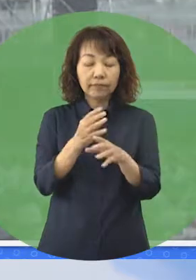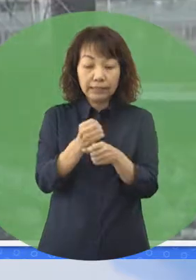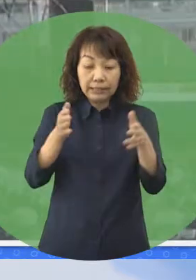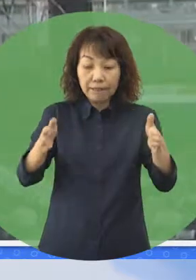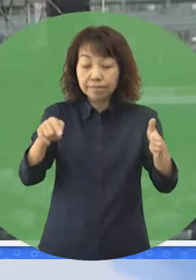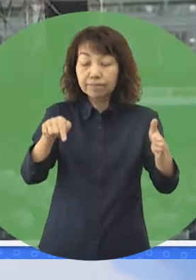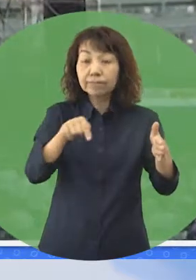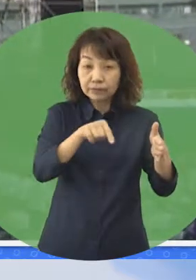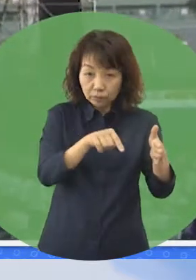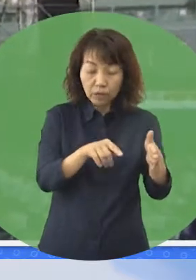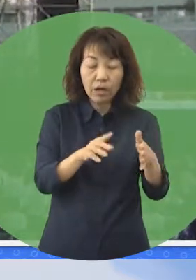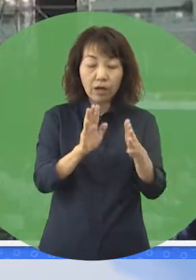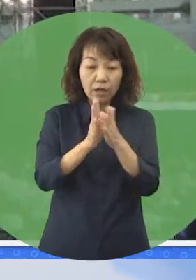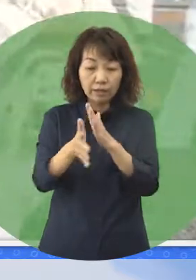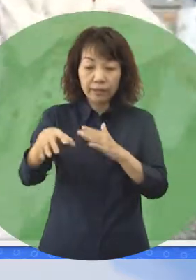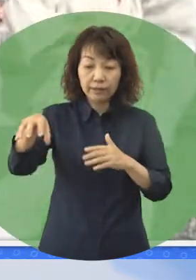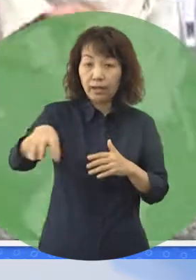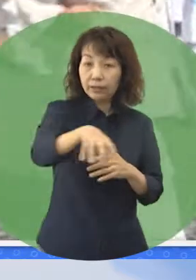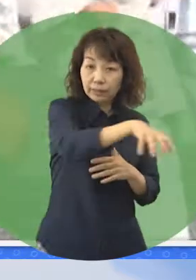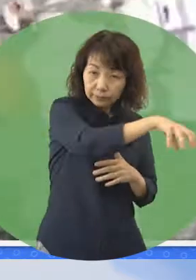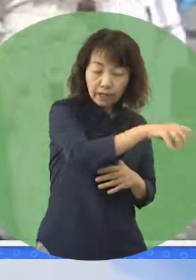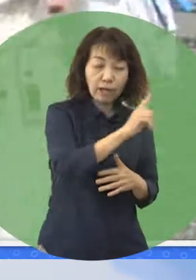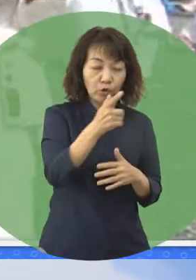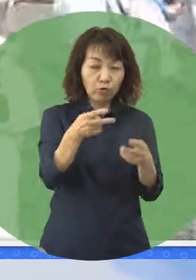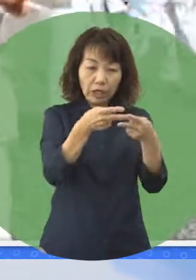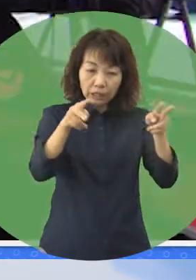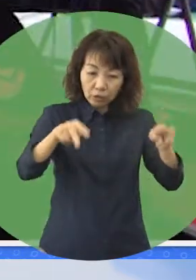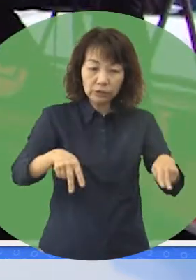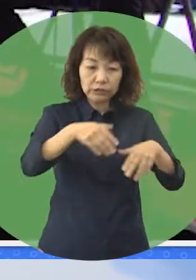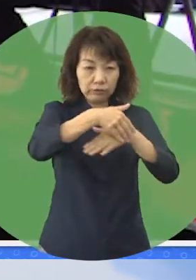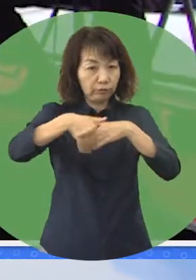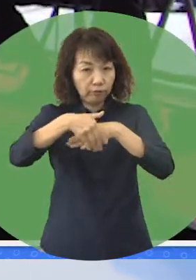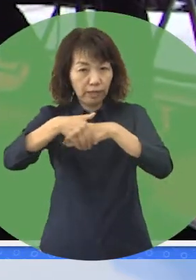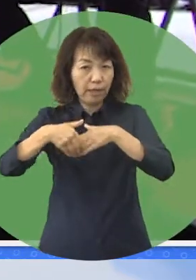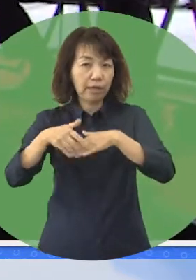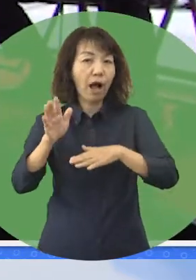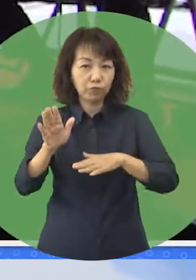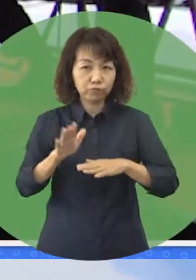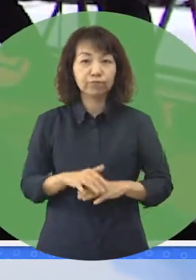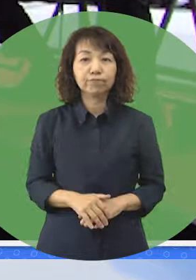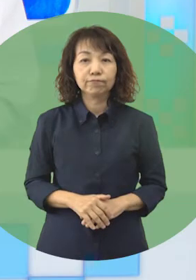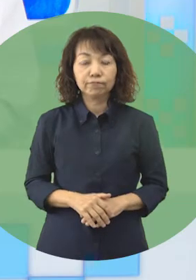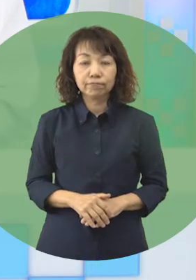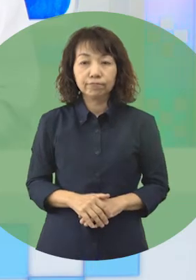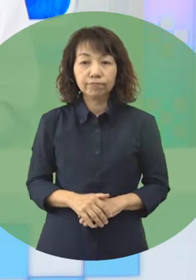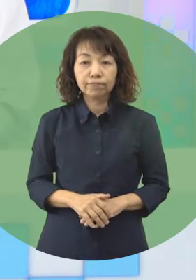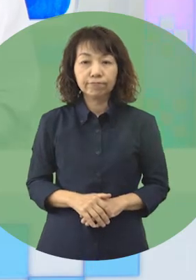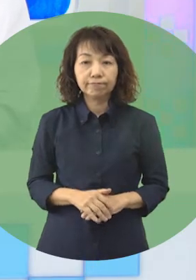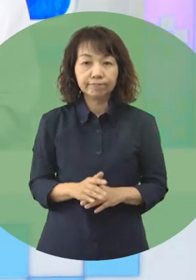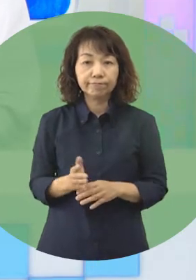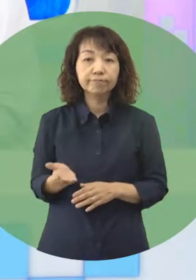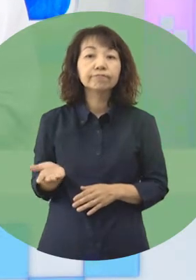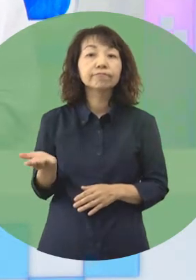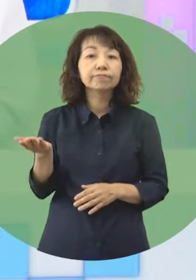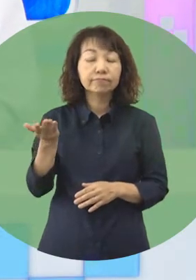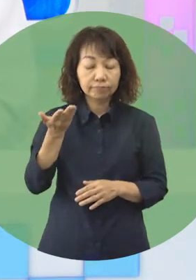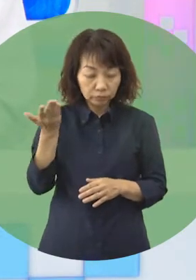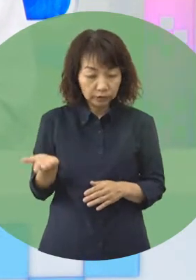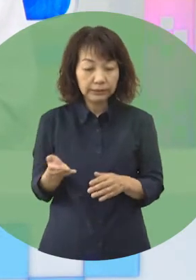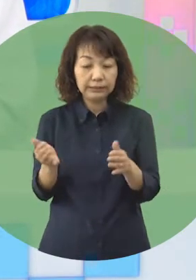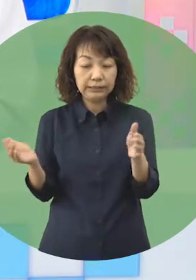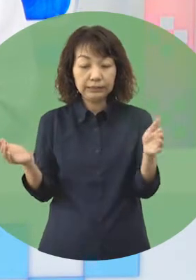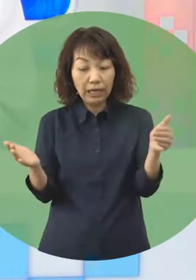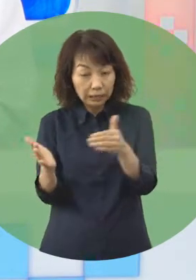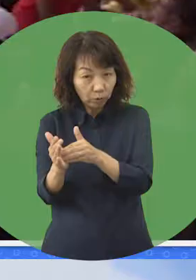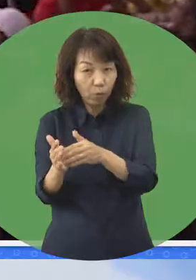は県内の各会場でさまざまな催しが予定されています。そして最終日の11月3